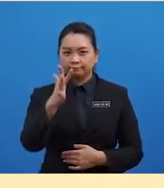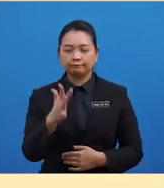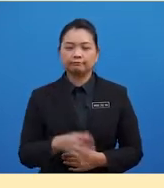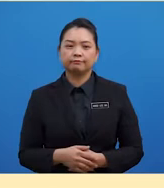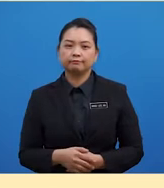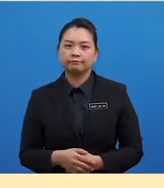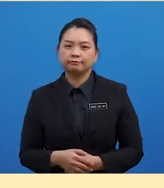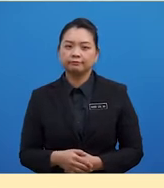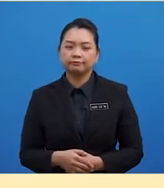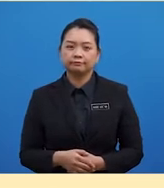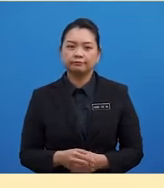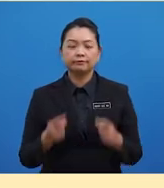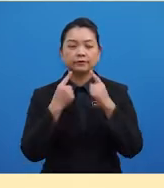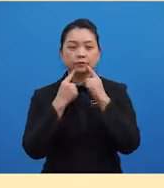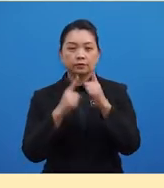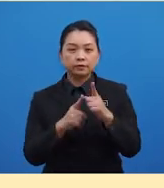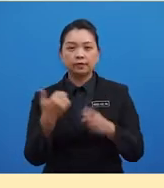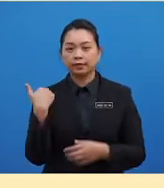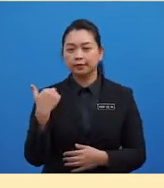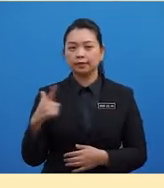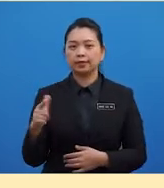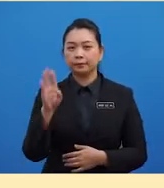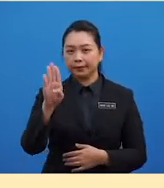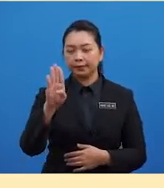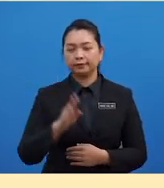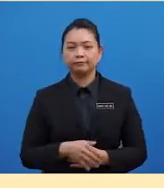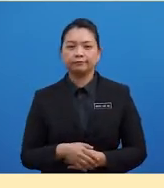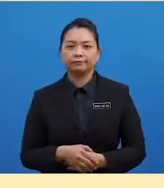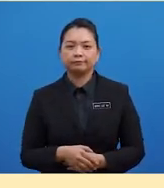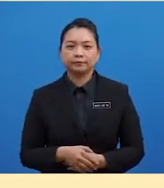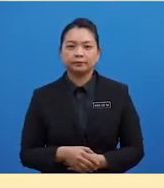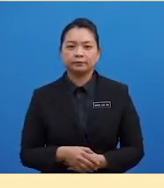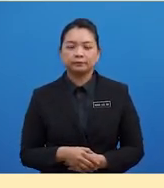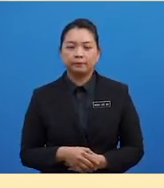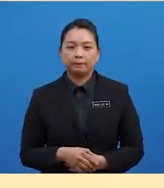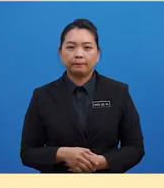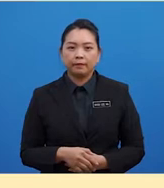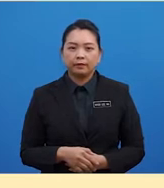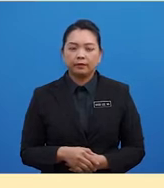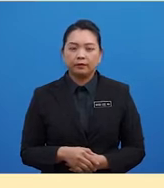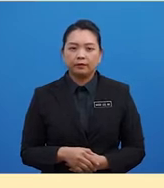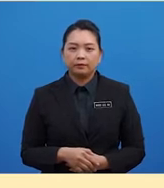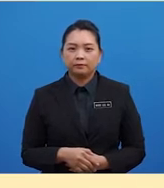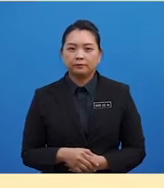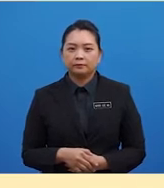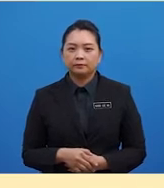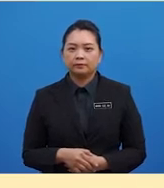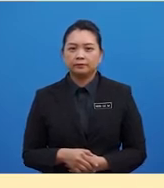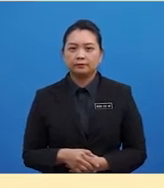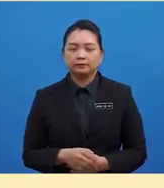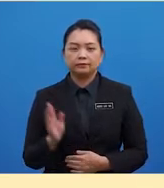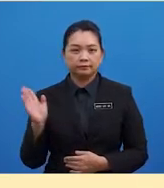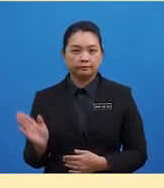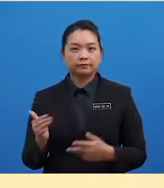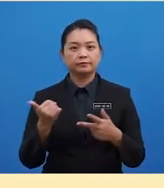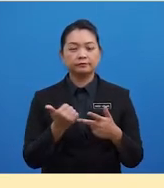Pandai. Tepat jawapan anda. Jawapannya adalah B. Hexagon. Soalan ketiga.